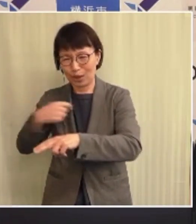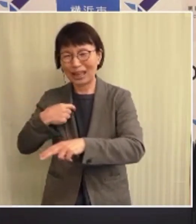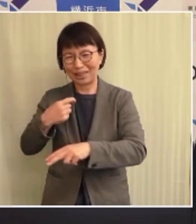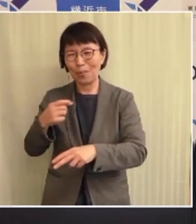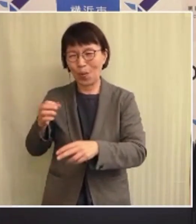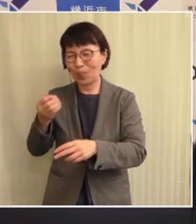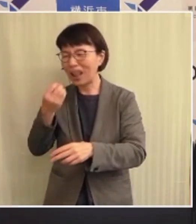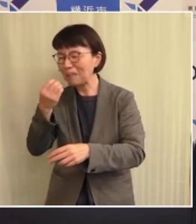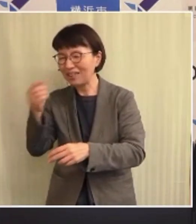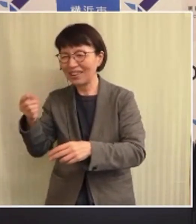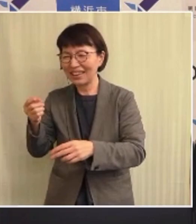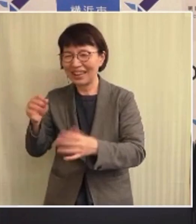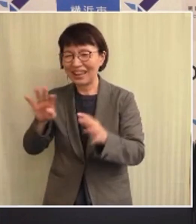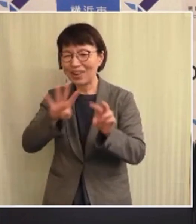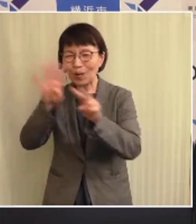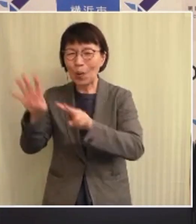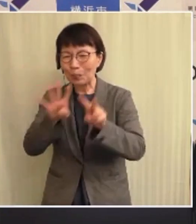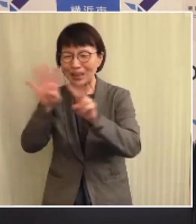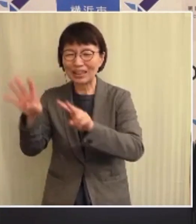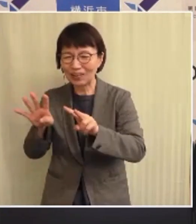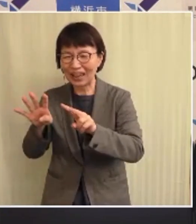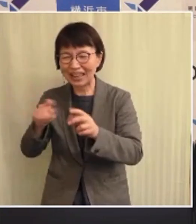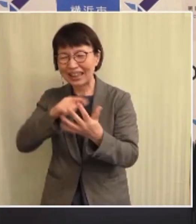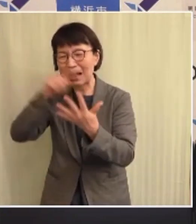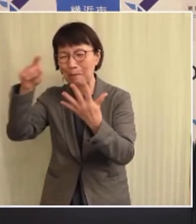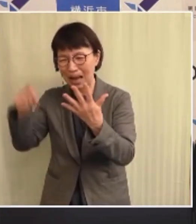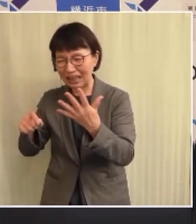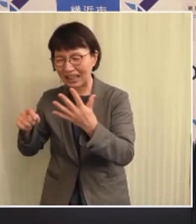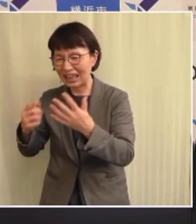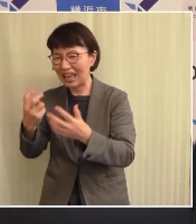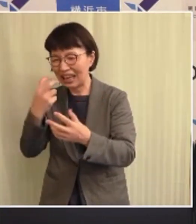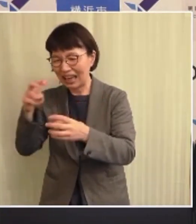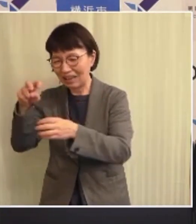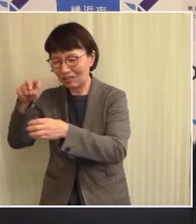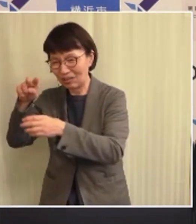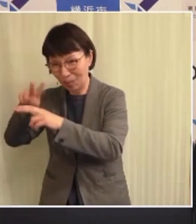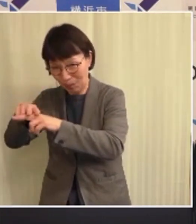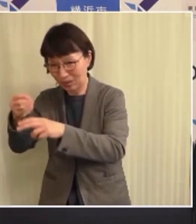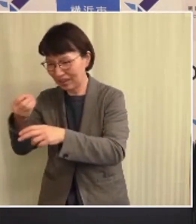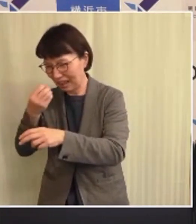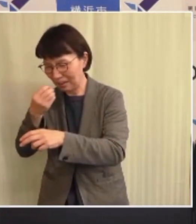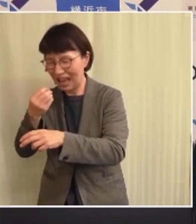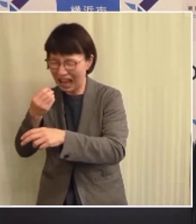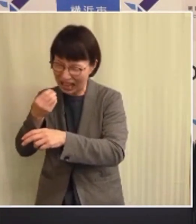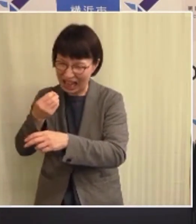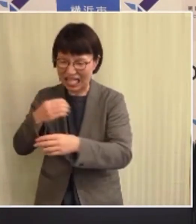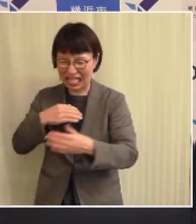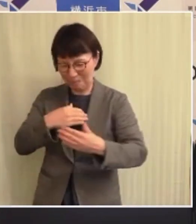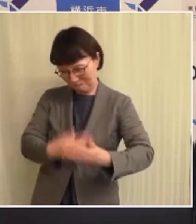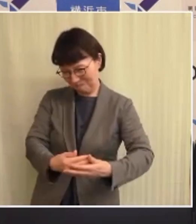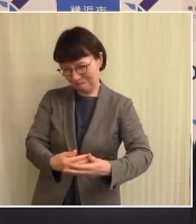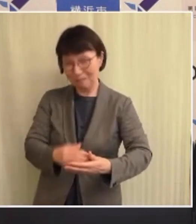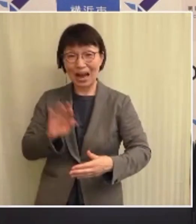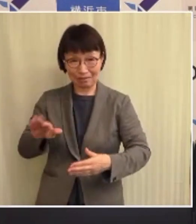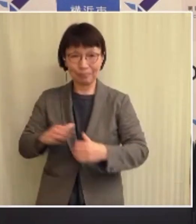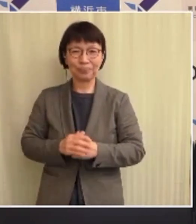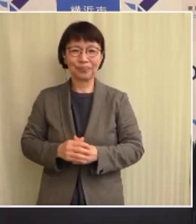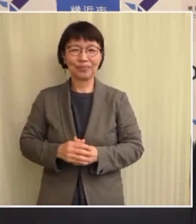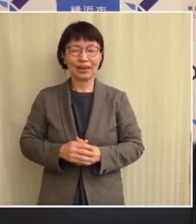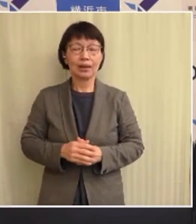たまに買って食べて、おなんかエネルギー取りすぎだなって思う時もあるんですが、このカツ丼に比べ